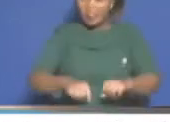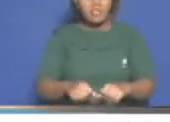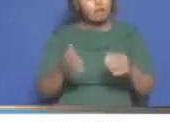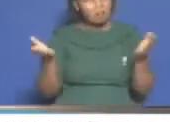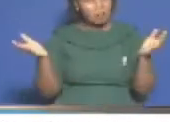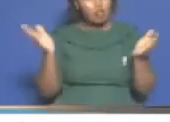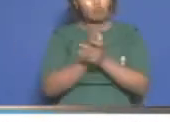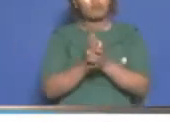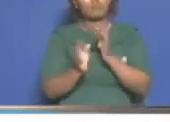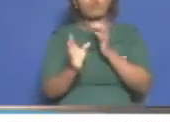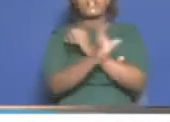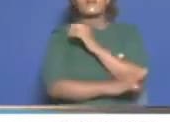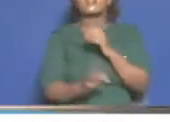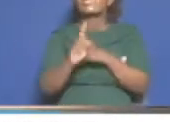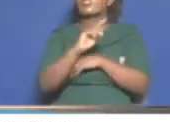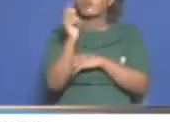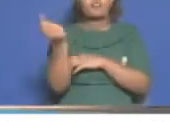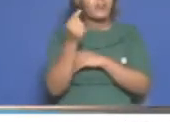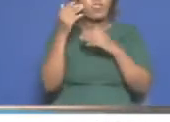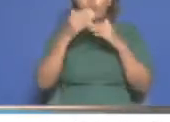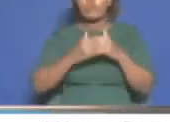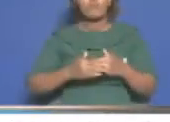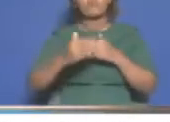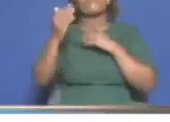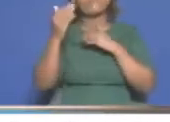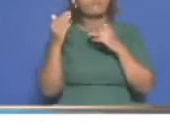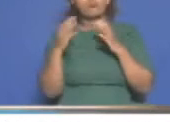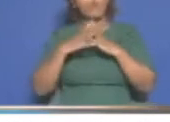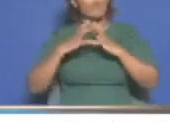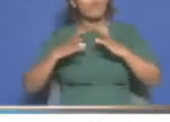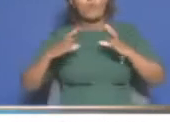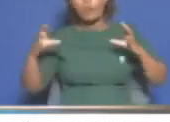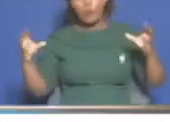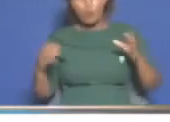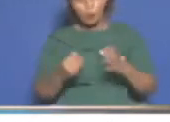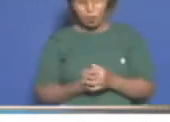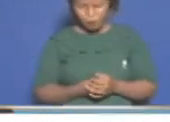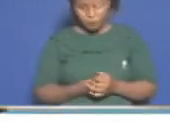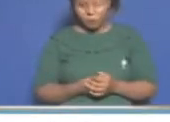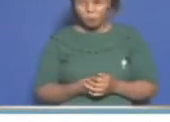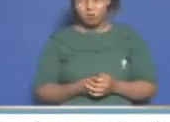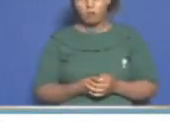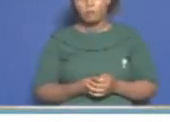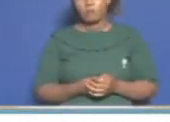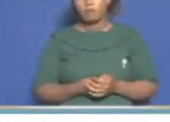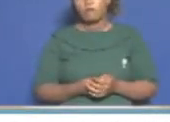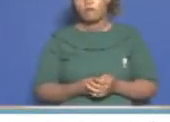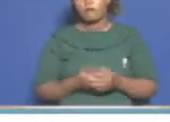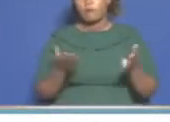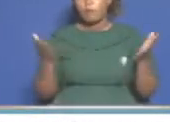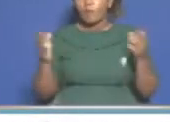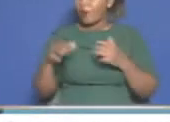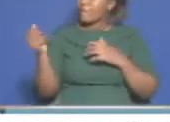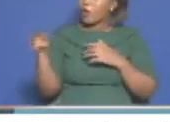inchi ya Kenya inaenda kukua kwa kiasi kikubwa sana. Naam, ningependa Edwin